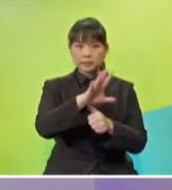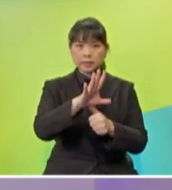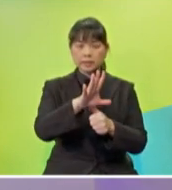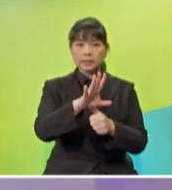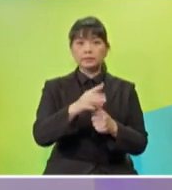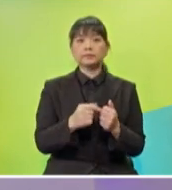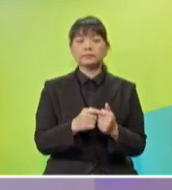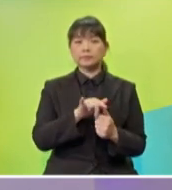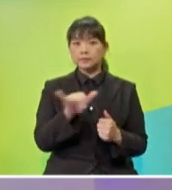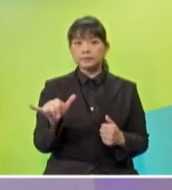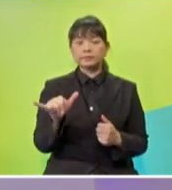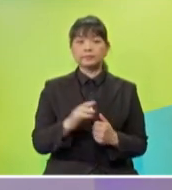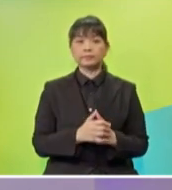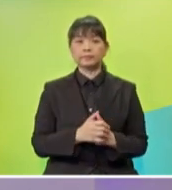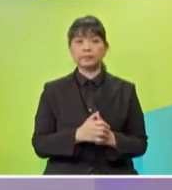yang cerdas